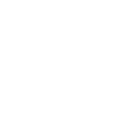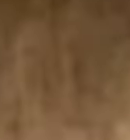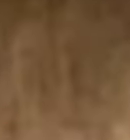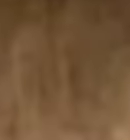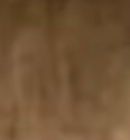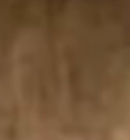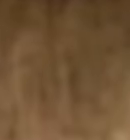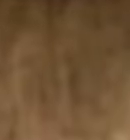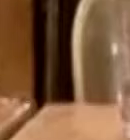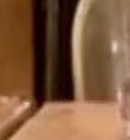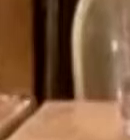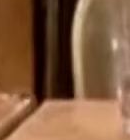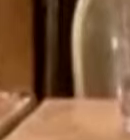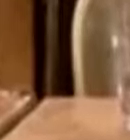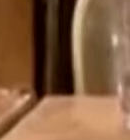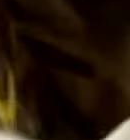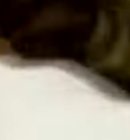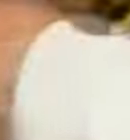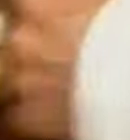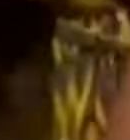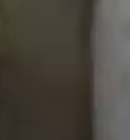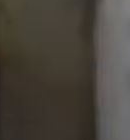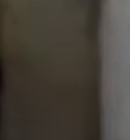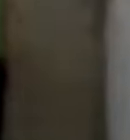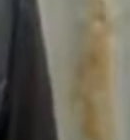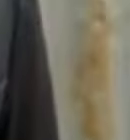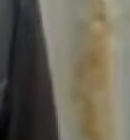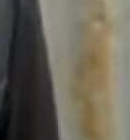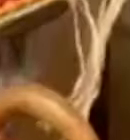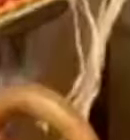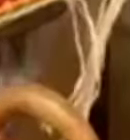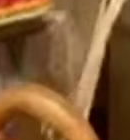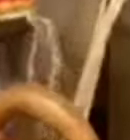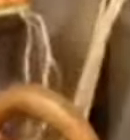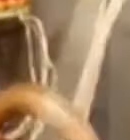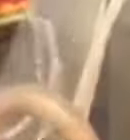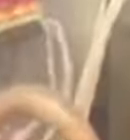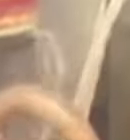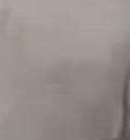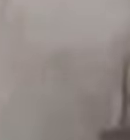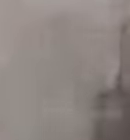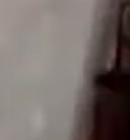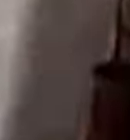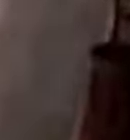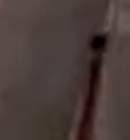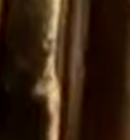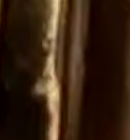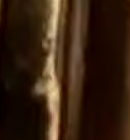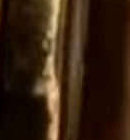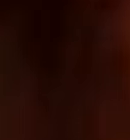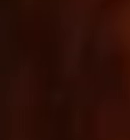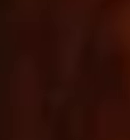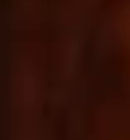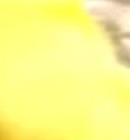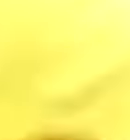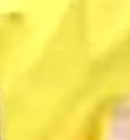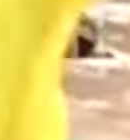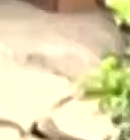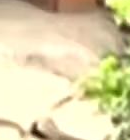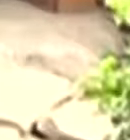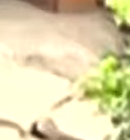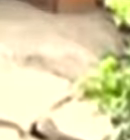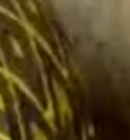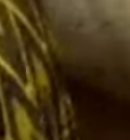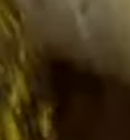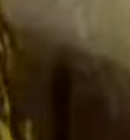Nderemo na vifijo. Tulia tuli. Maana mambo si kama kawaida tena. Kwani kupitia runinga yako